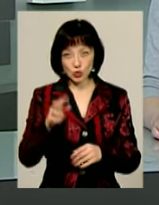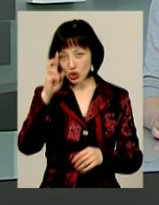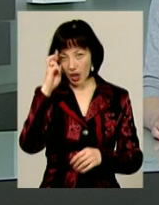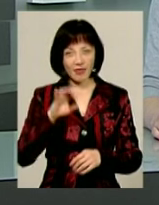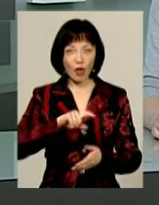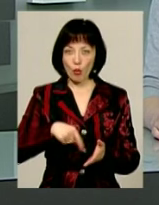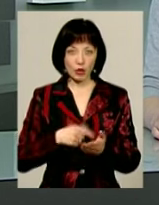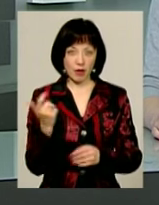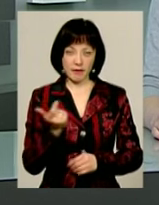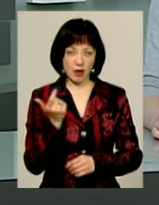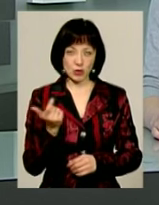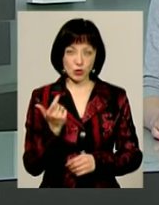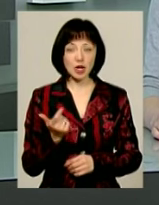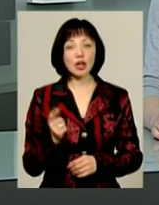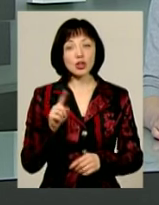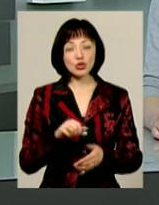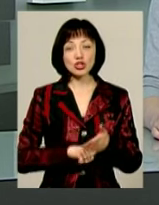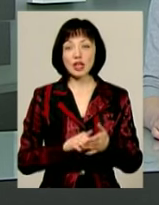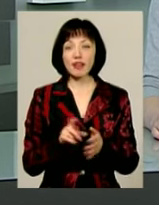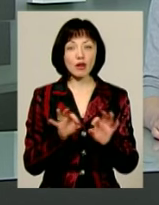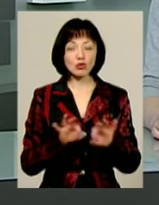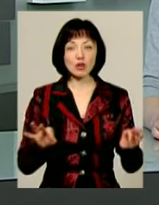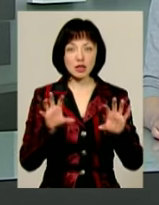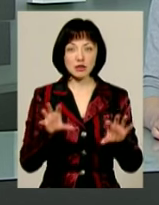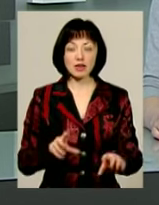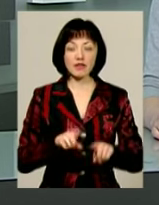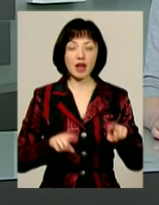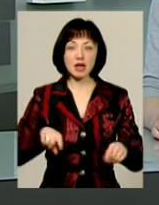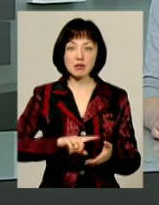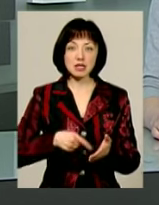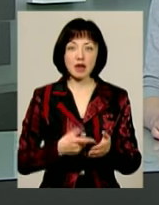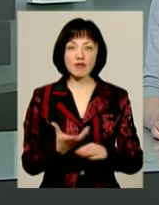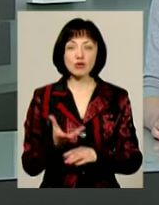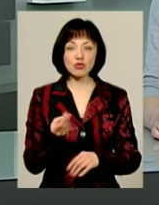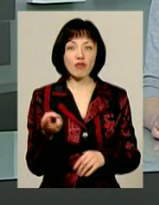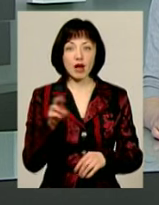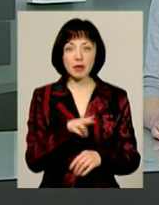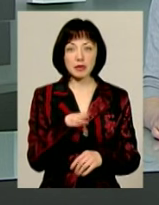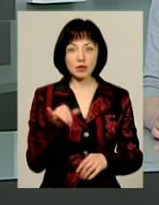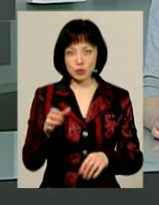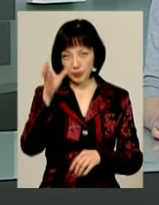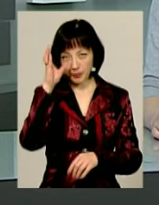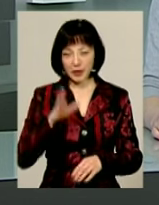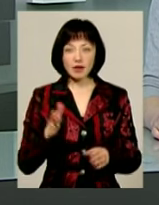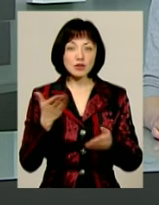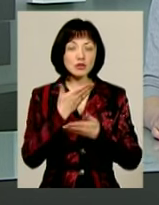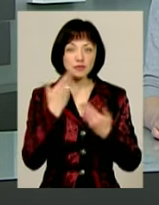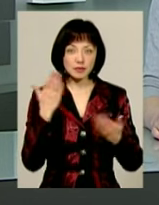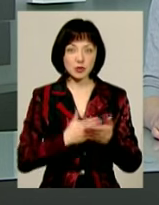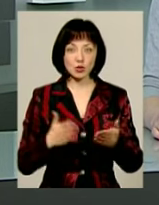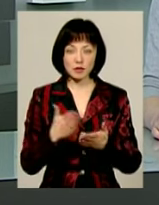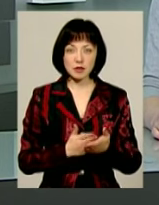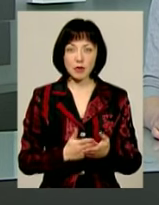не комунальній власності. Тож через недосконалість законодавства в деяких містах фінансування профтехосвіти відсутнє взагалі. У